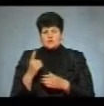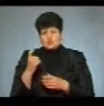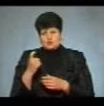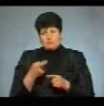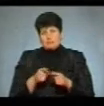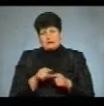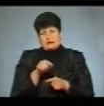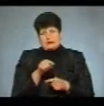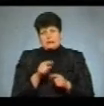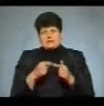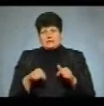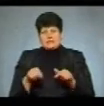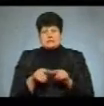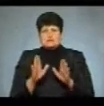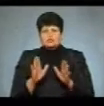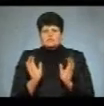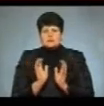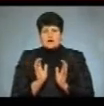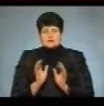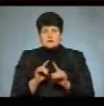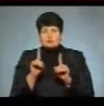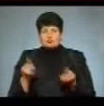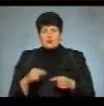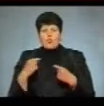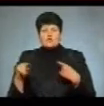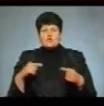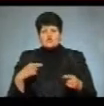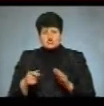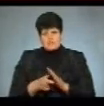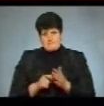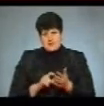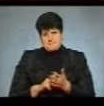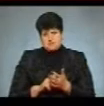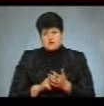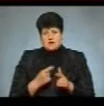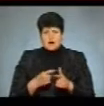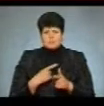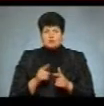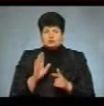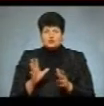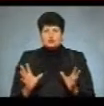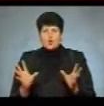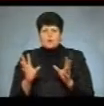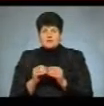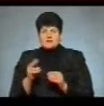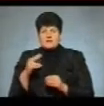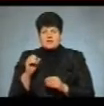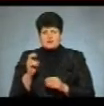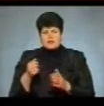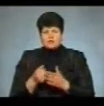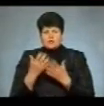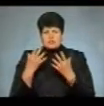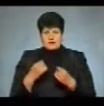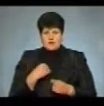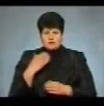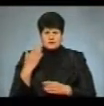є дільниць, де будуть зберігатися бюлетні по інших приміщеннях або будуть об'єднані ДВК до дня голосування. Це